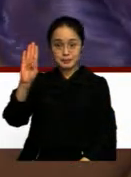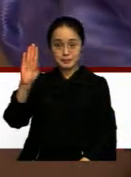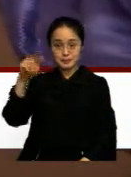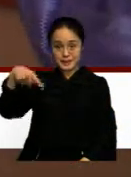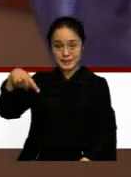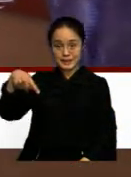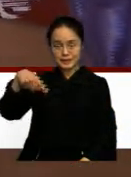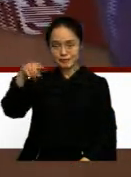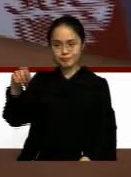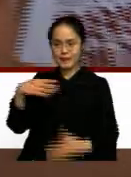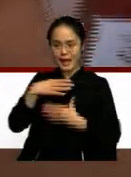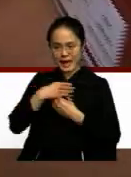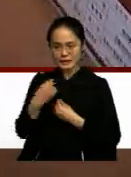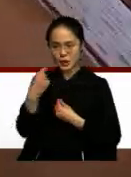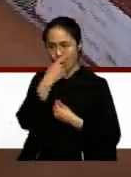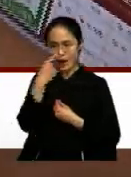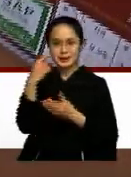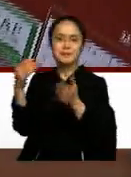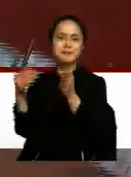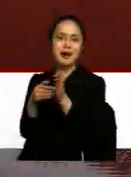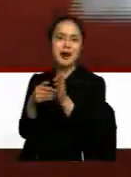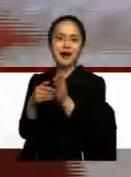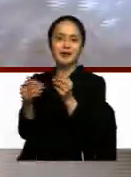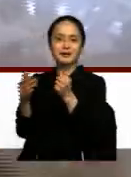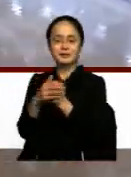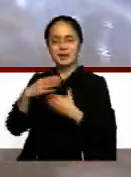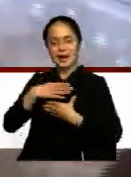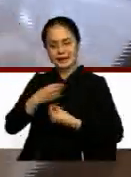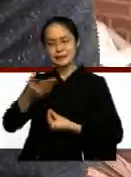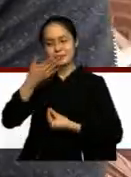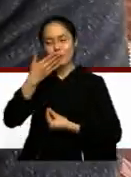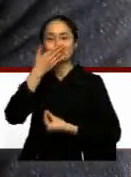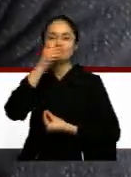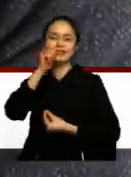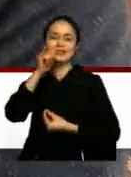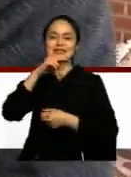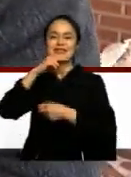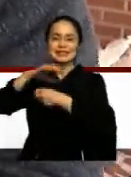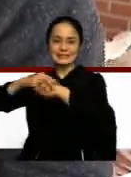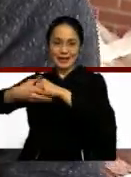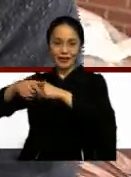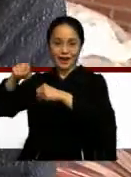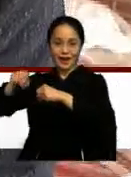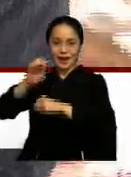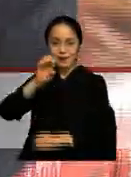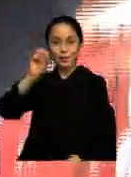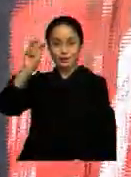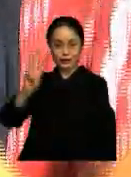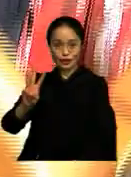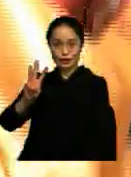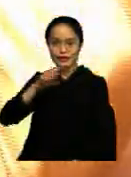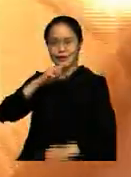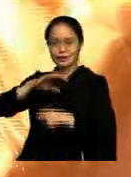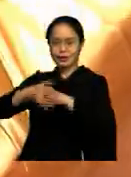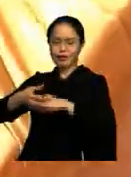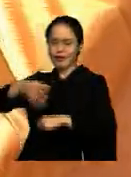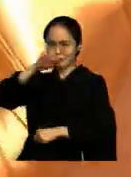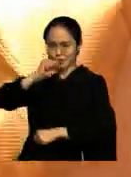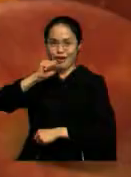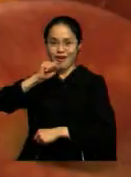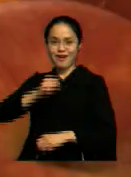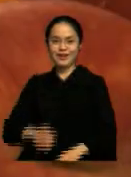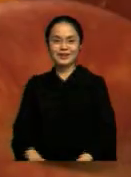사과입니다. 공동 브랜드 사업이 마무리된 포천 사과는 영농조합법인을 주축으로 수도권 시장을 공략하고